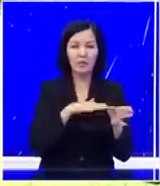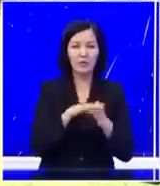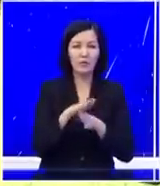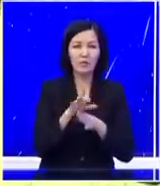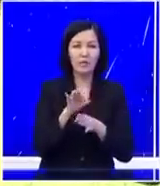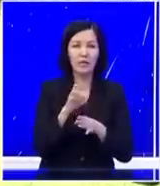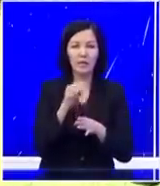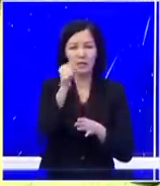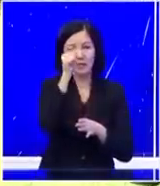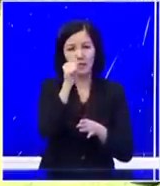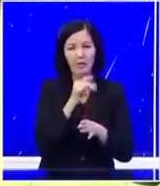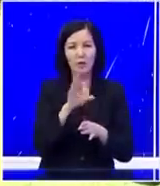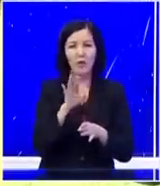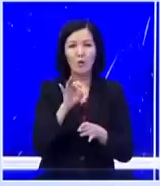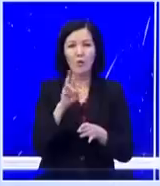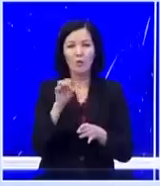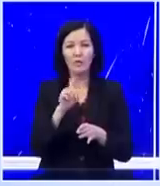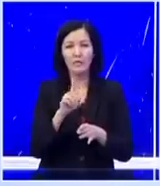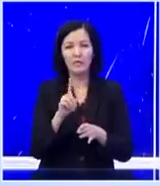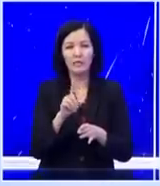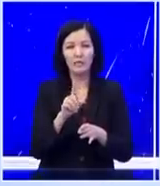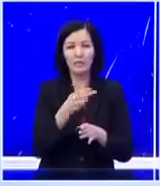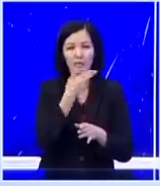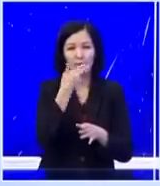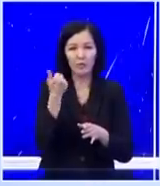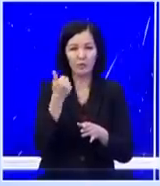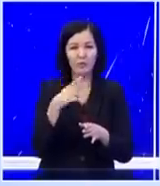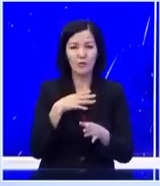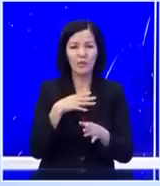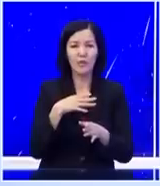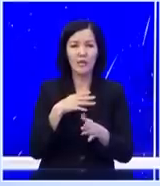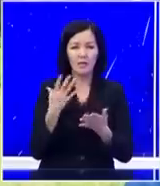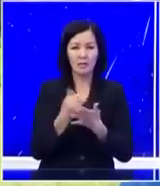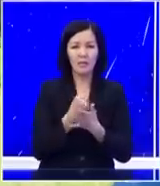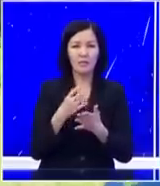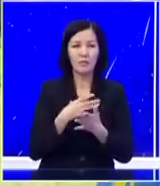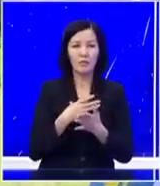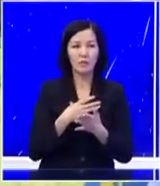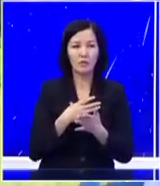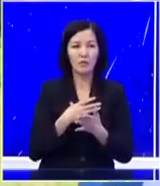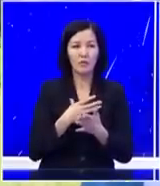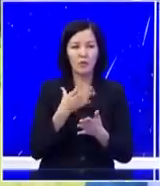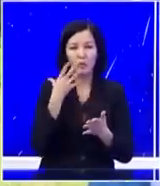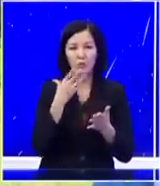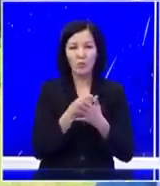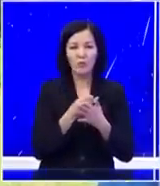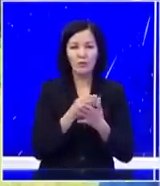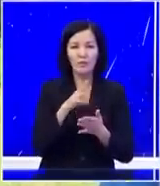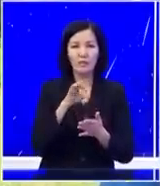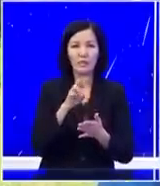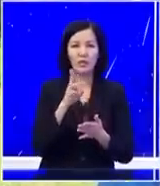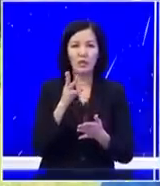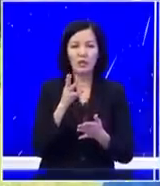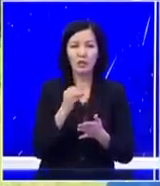Рамазан айындағы ұстаған оразасын қаза қылмапты. Бұл сапар сәтті болды дейді. Бала күнімде туып өскен жер бар, Текше деген